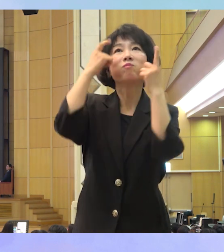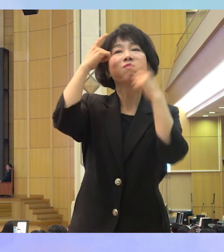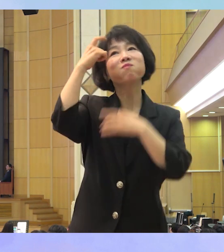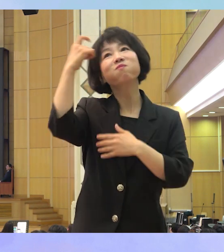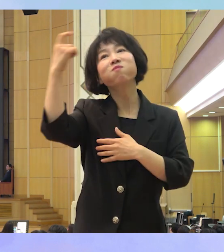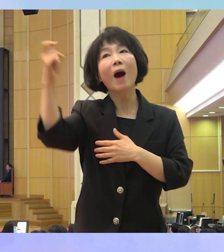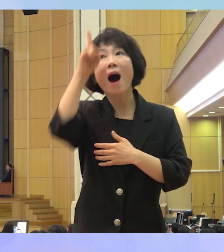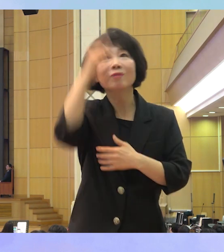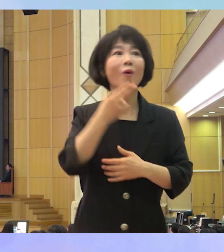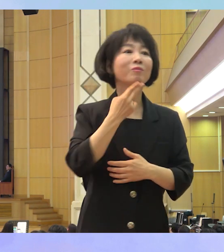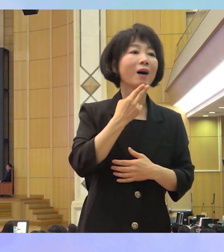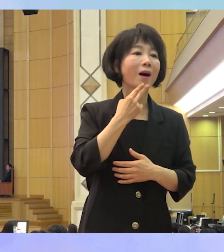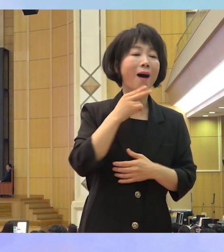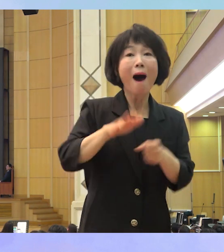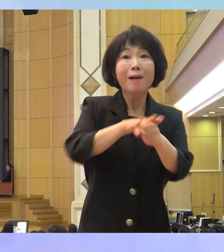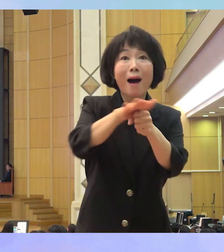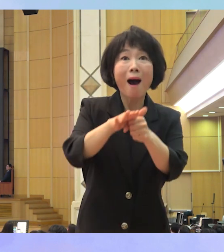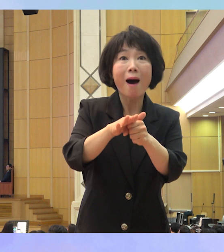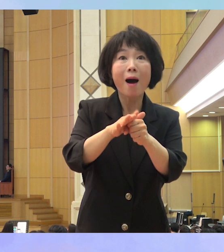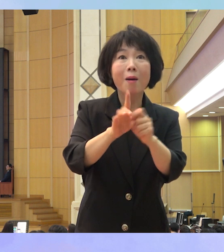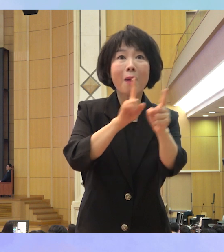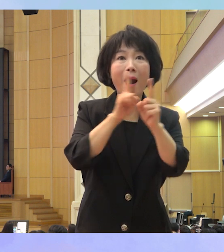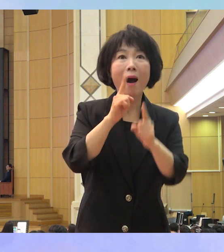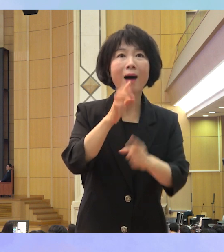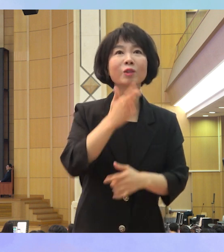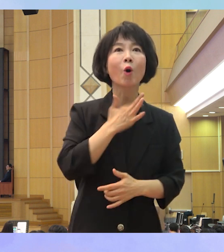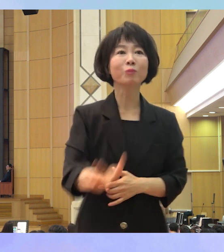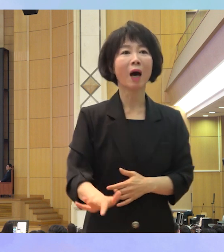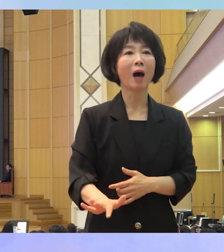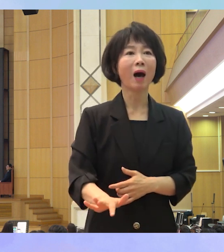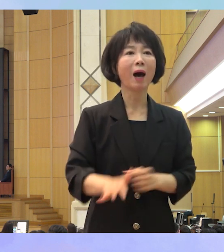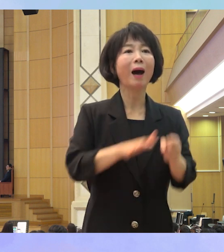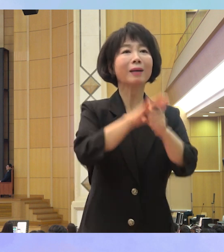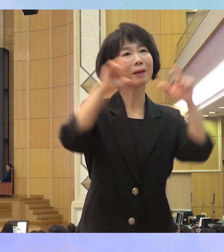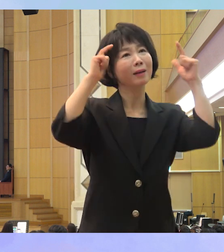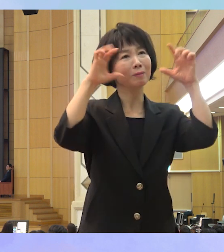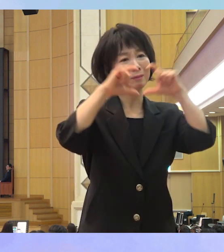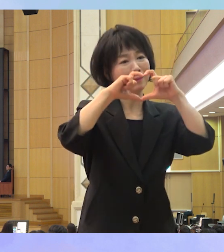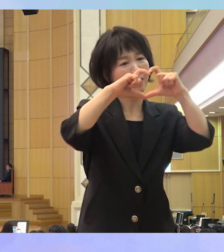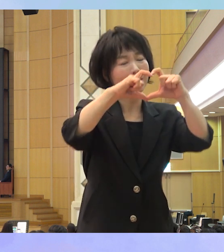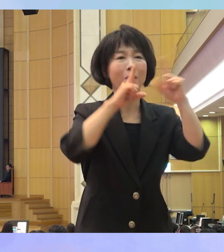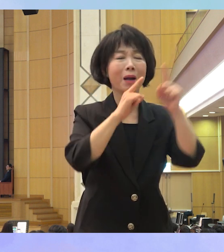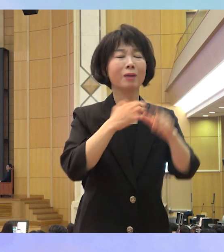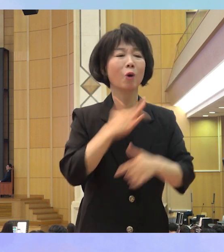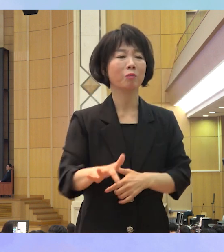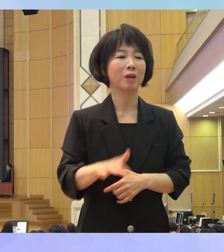많은 걸 해주지 못했던 그런 부모의 마음. 그리고 어떤 부모는 다 그러지 않을까 싶어.